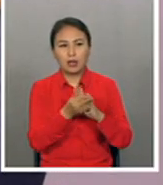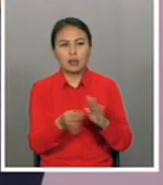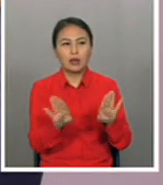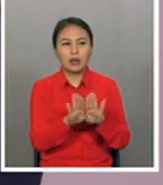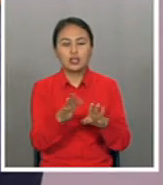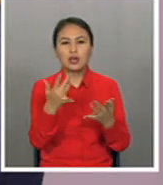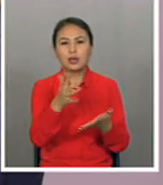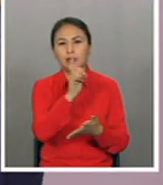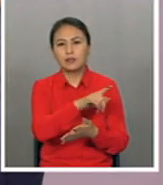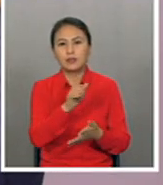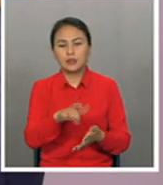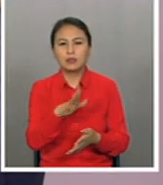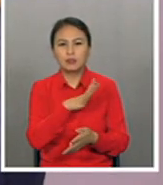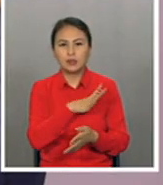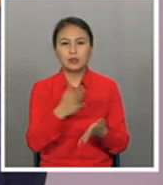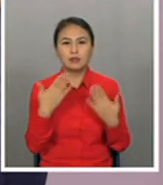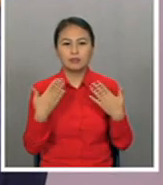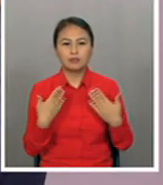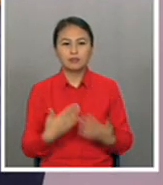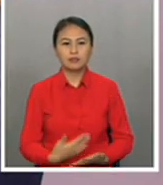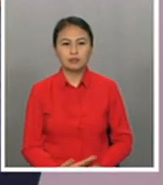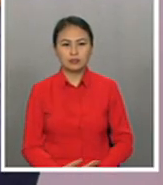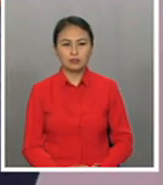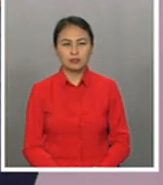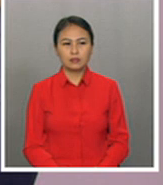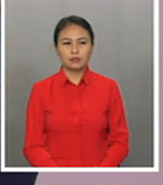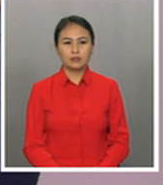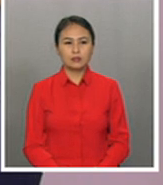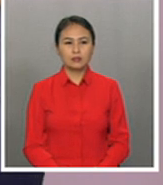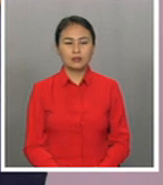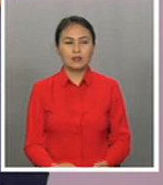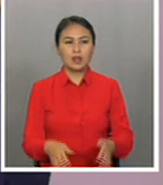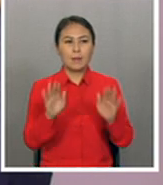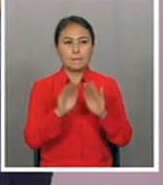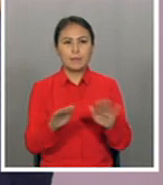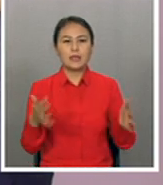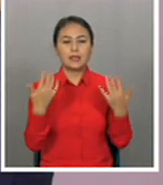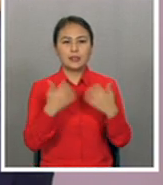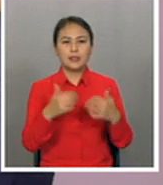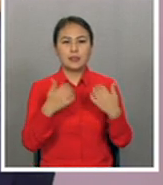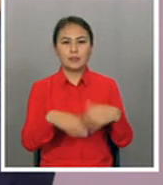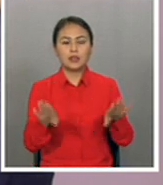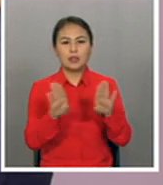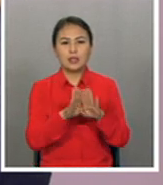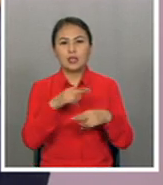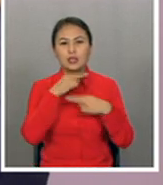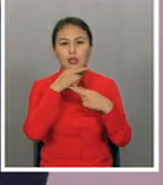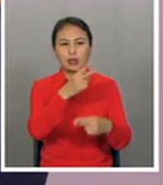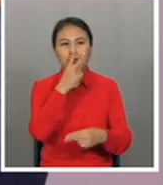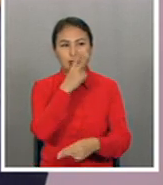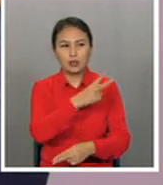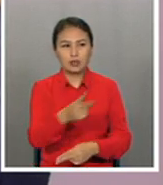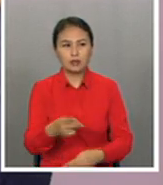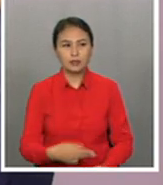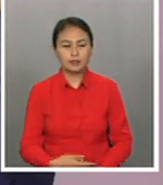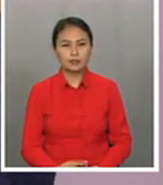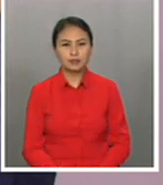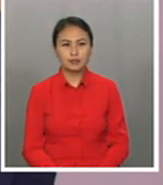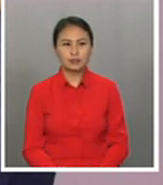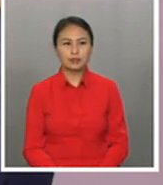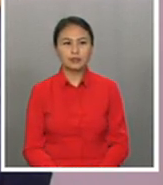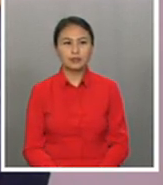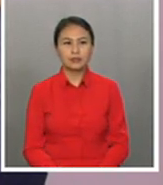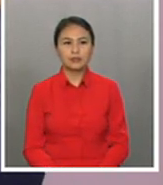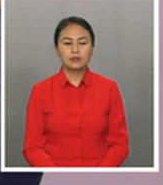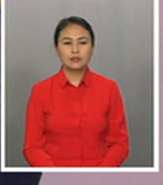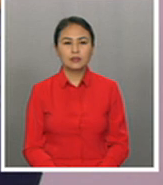барлығы қанша адам демалды? Балалар, есептің сұрағына назар аударайықшы. Дұрыс